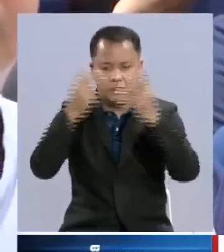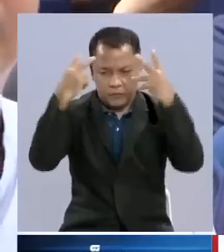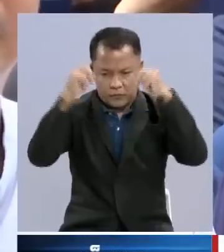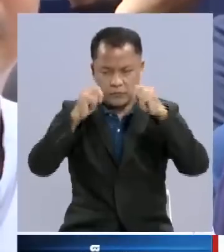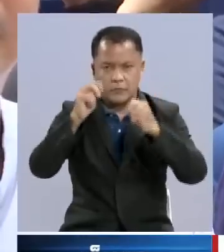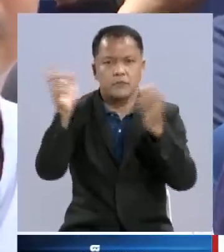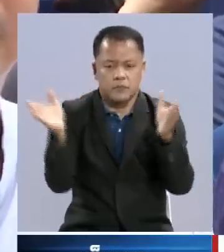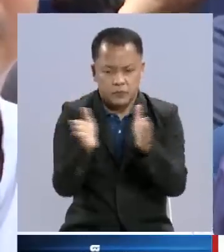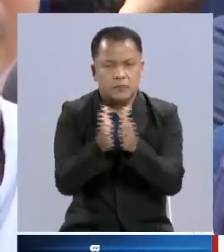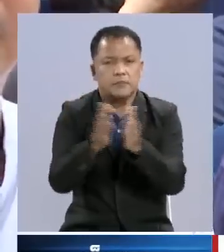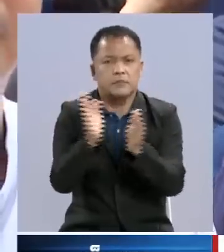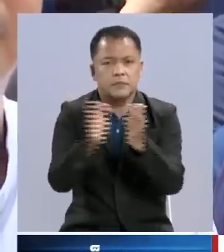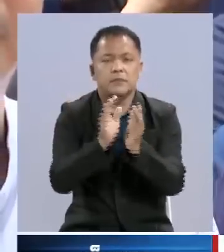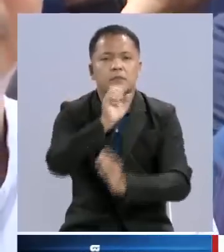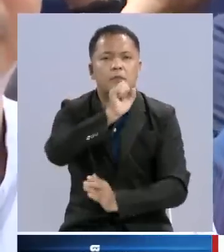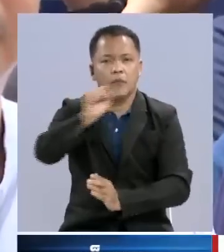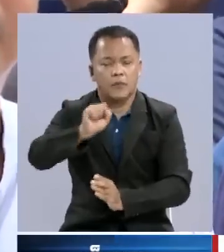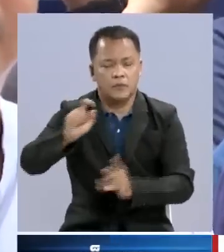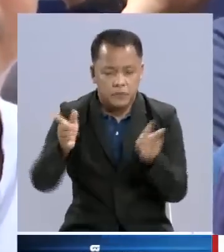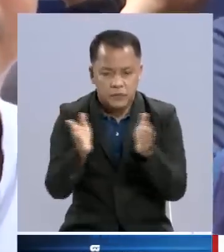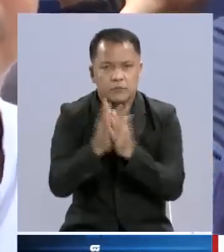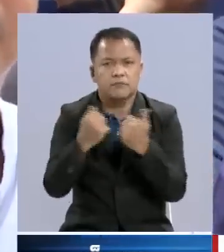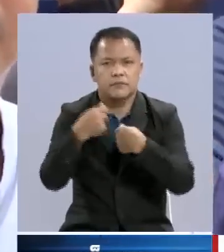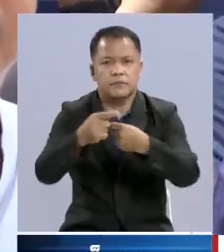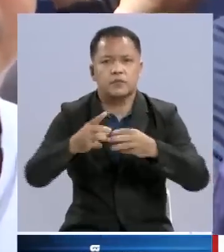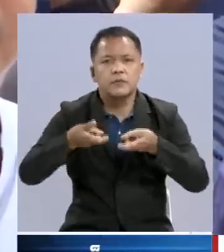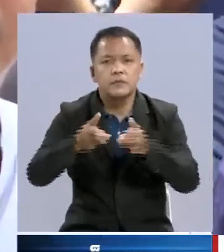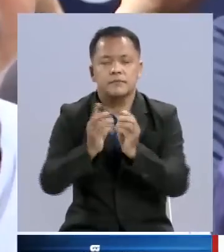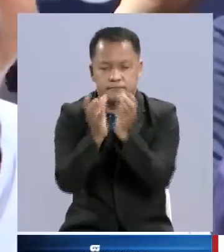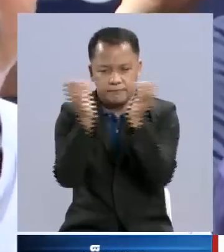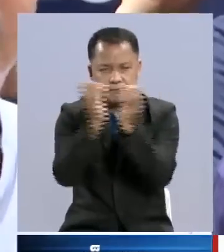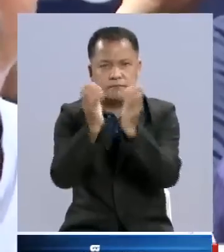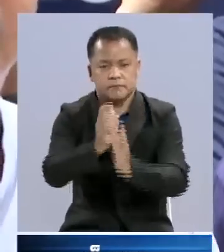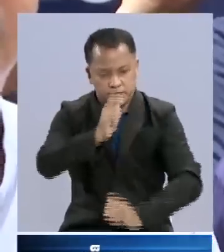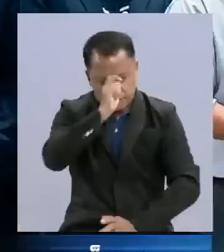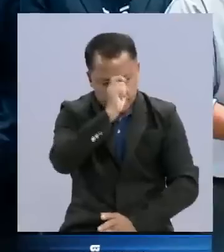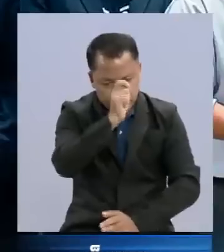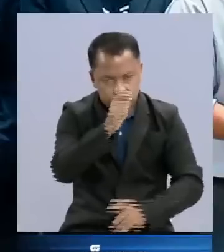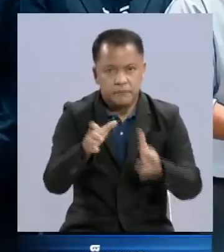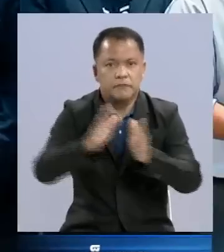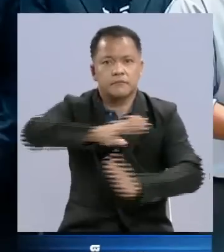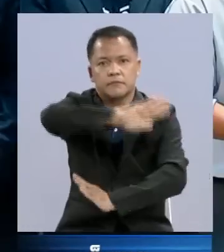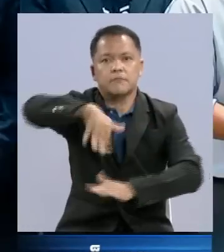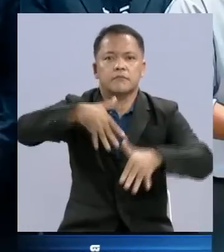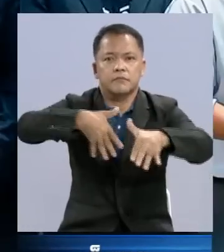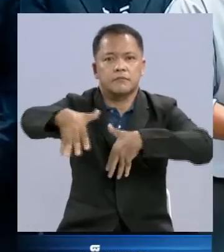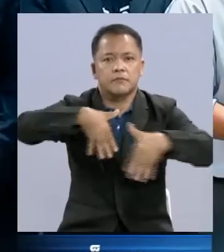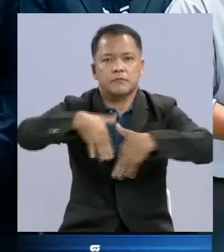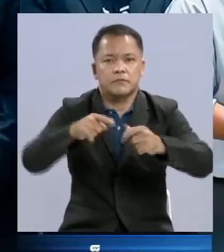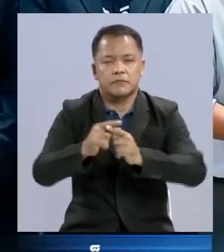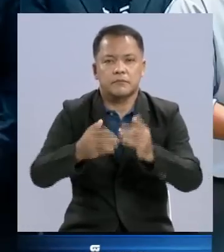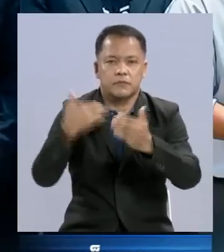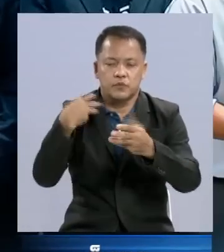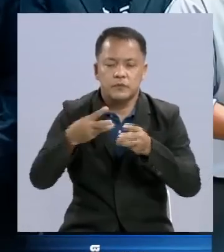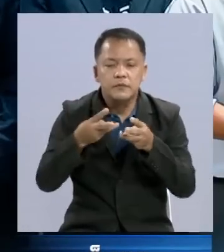าจากการรวมเสียงข้างมากในสภาเพื่อร่วมกันสร้างหลักการประชาธิปไตยที่ต้องเคารพเสียงส่วนใหญ่ของประชาชนที่ผ่านก